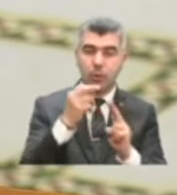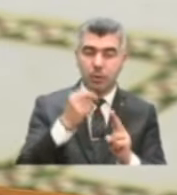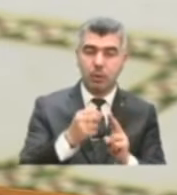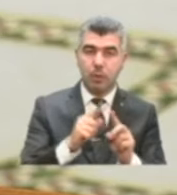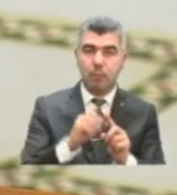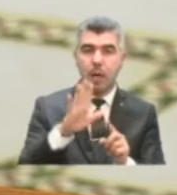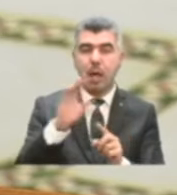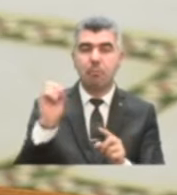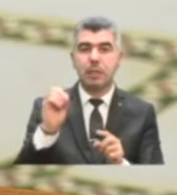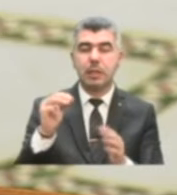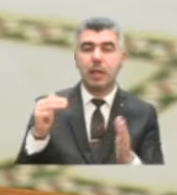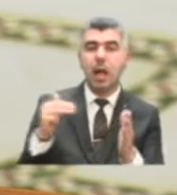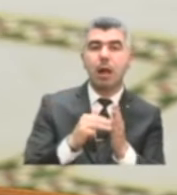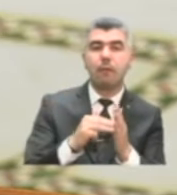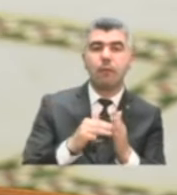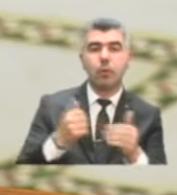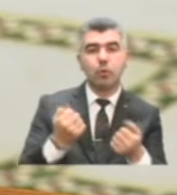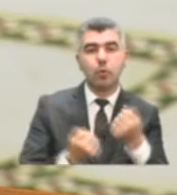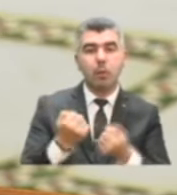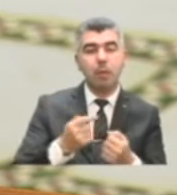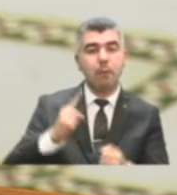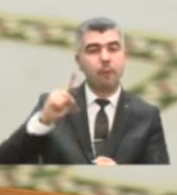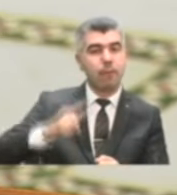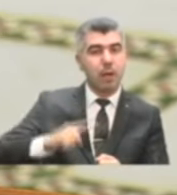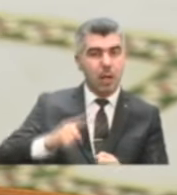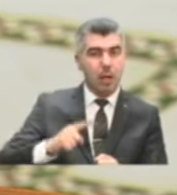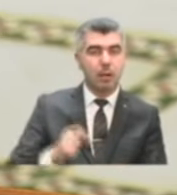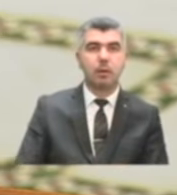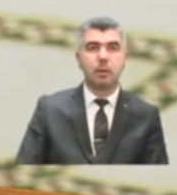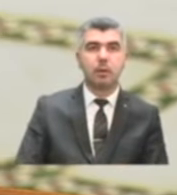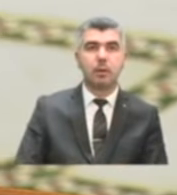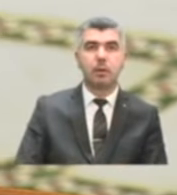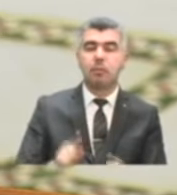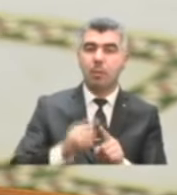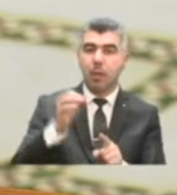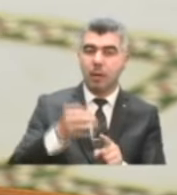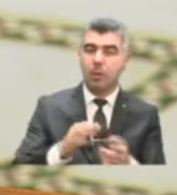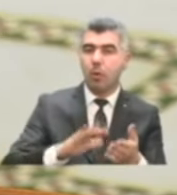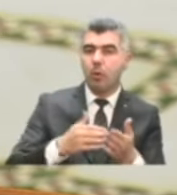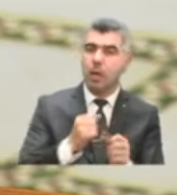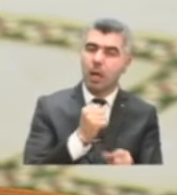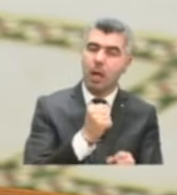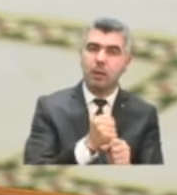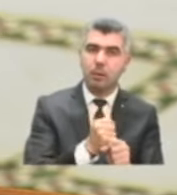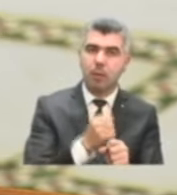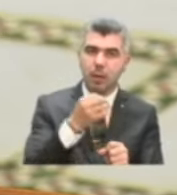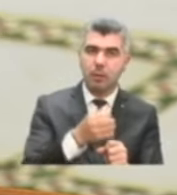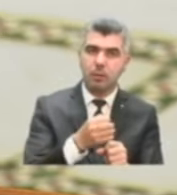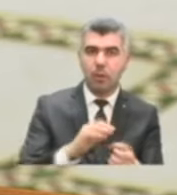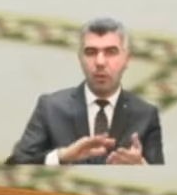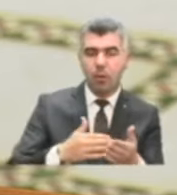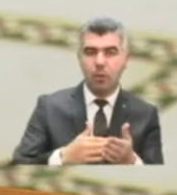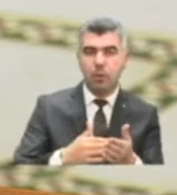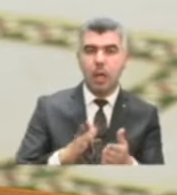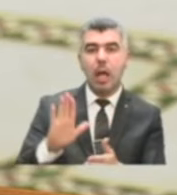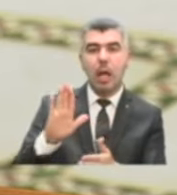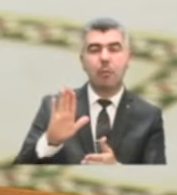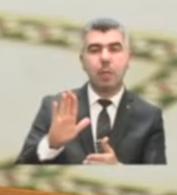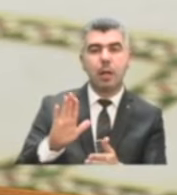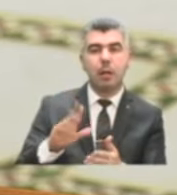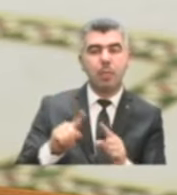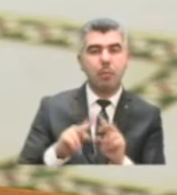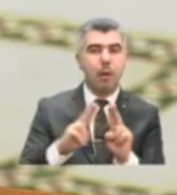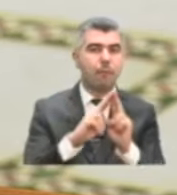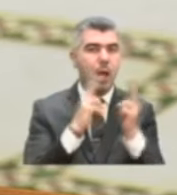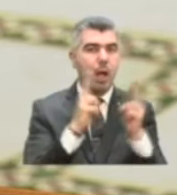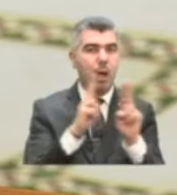منها 50,000 سيارة في النهار. هذا هي وجهة النظر، وهذا هو المبدأ اللي تتخدموا به الخبراء في هذا الدومين.